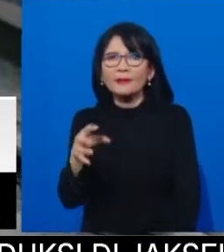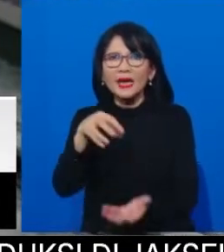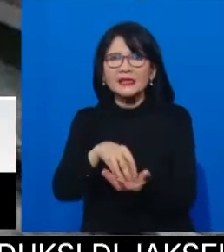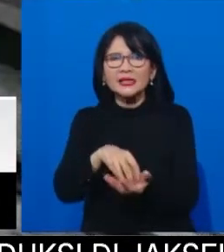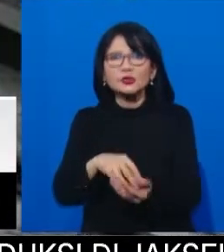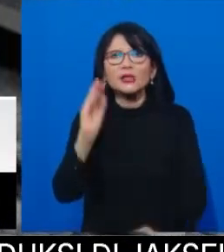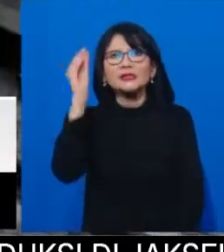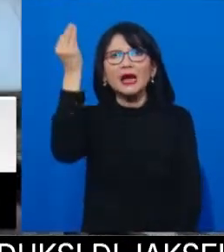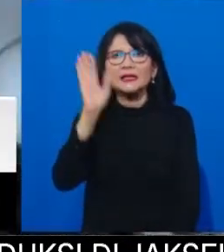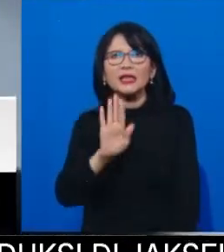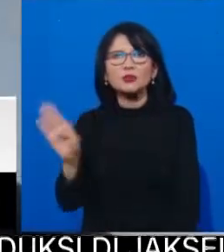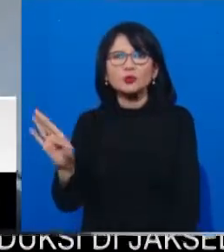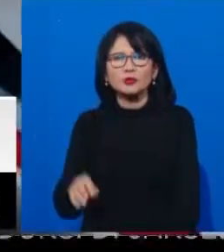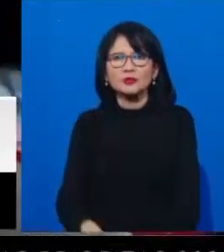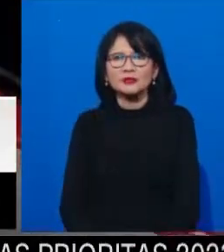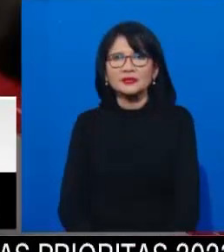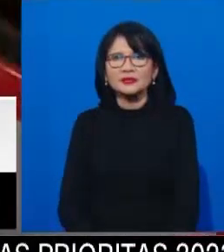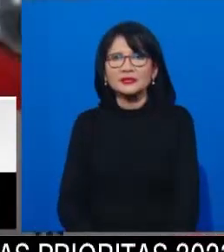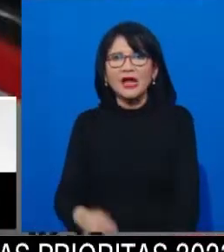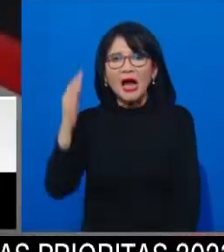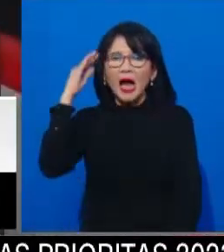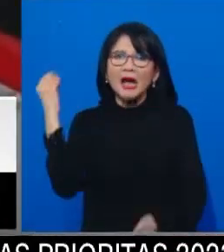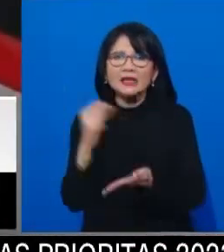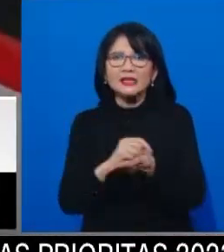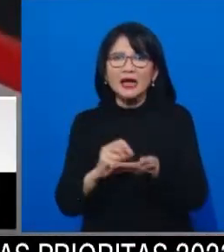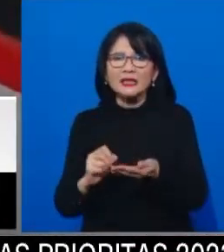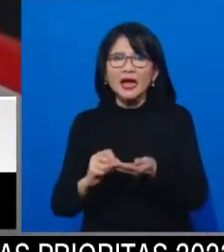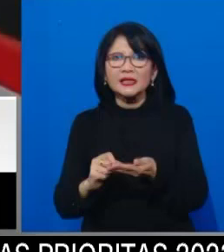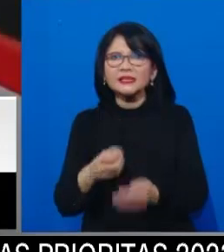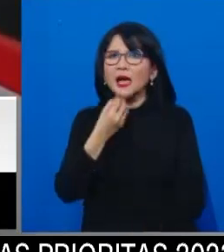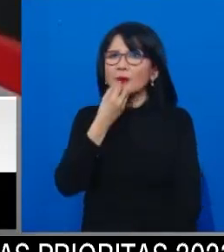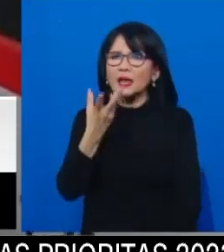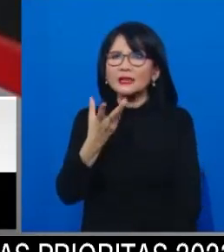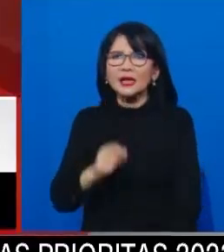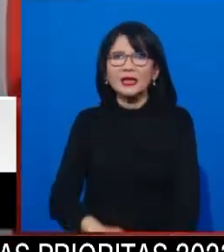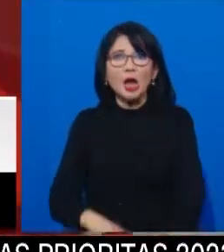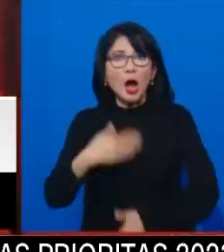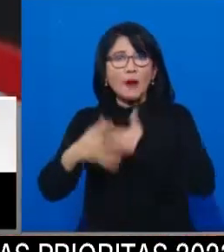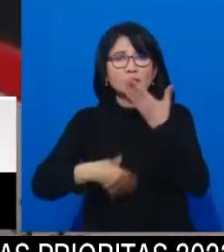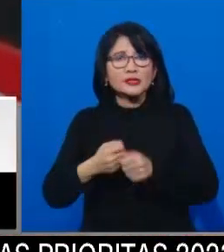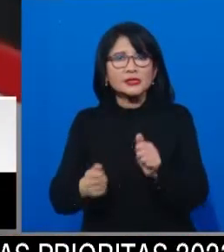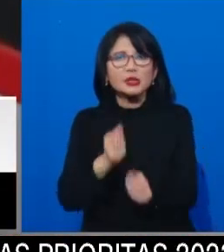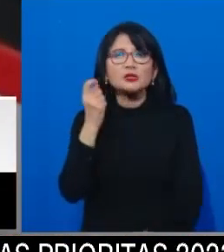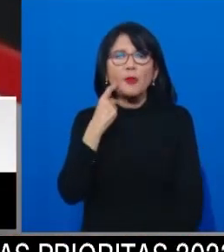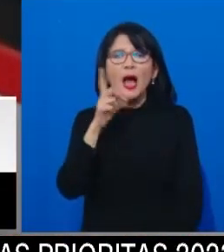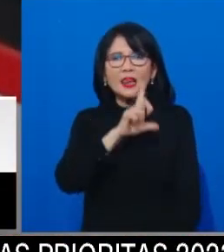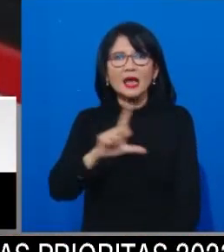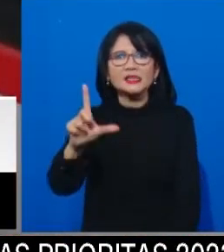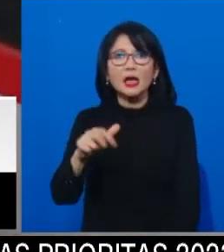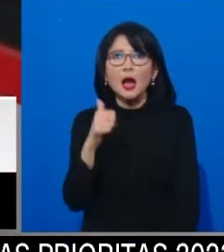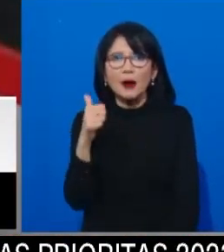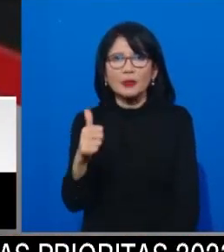Halim, Jakarta Timur. Sekretaris PT KCIC Eva Khairunisa memastikan proses uji coba berjalan lancar baik